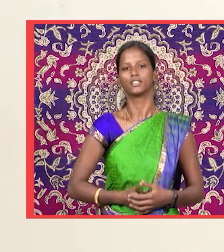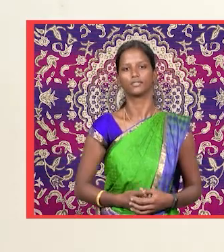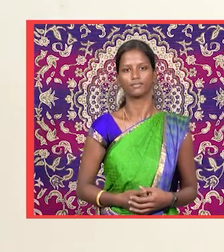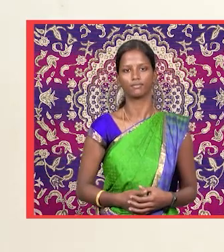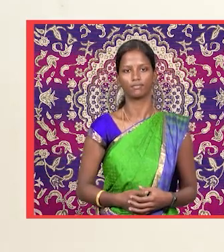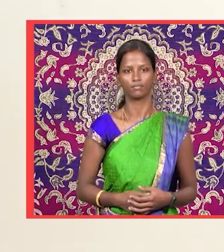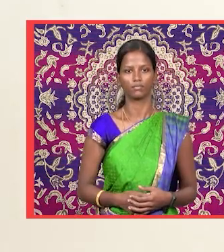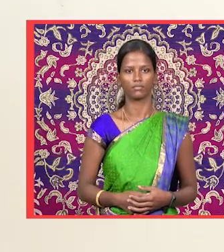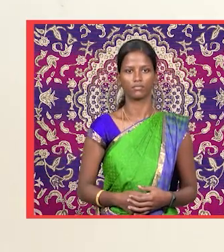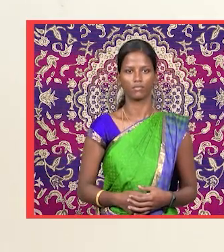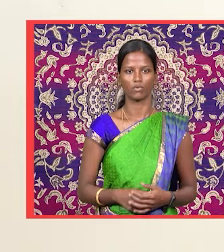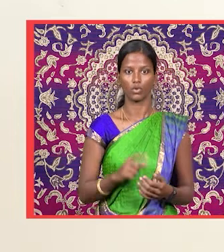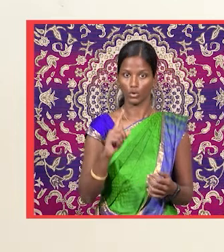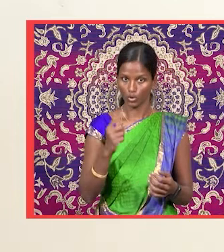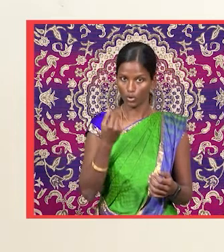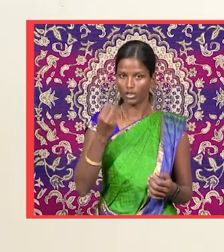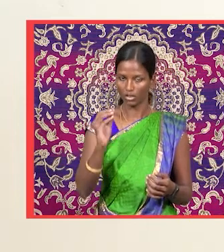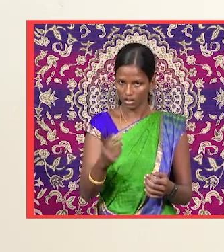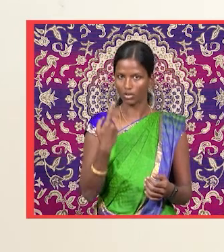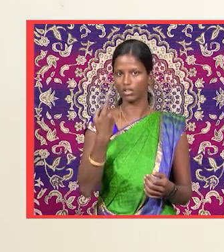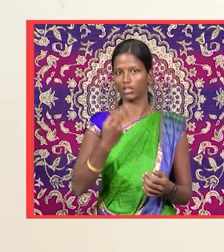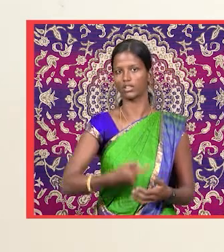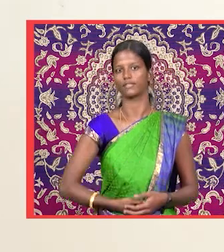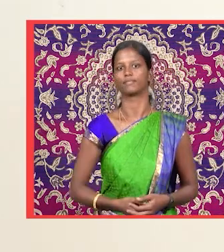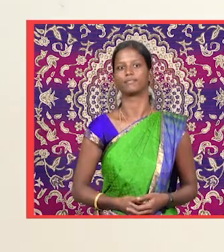கல்வி அறிவு பெற்றவர்களின் எண்ணிக்கை,